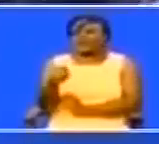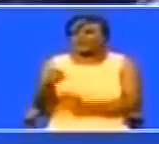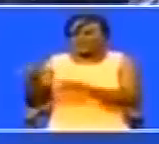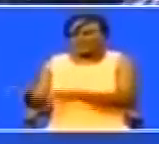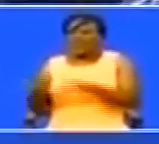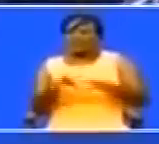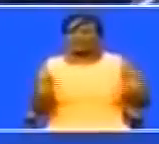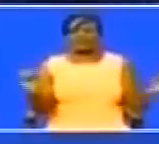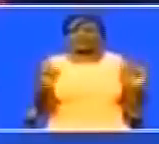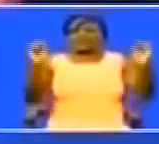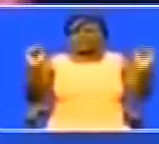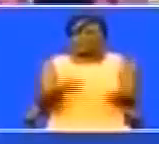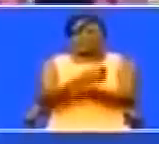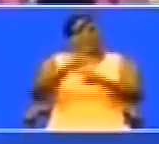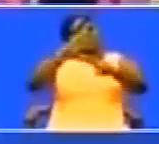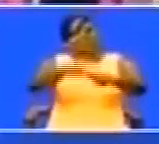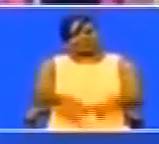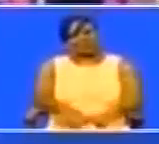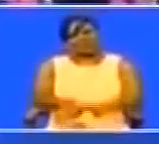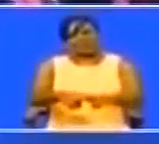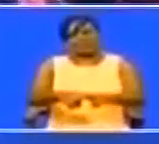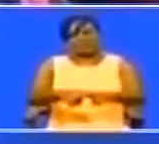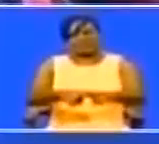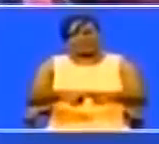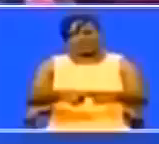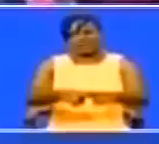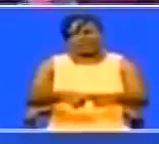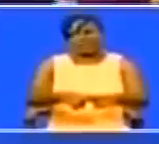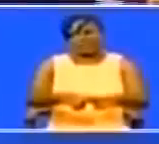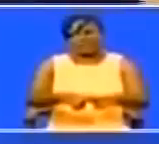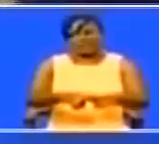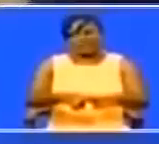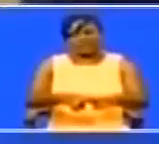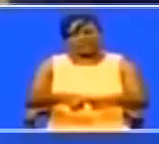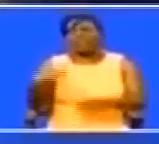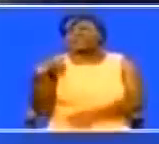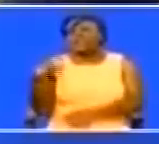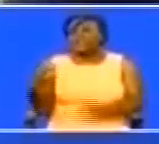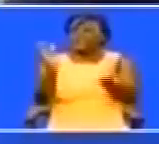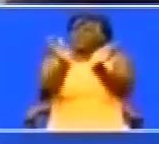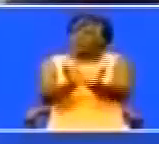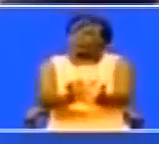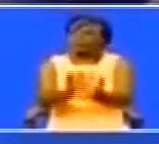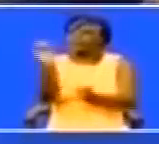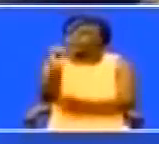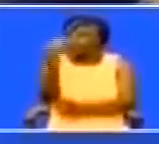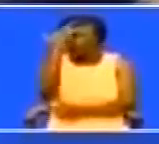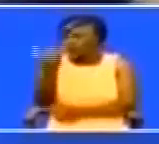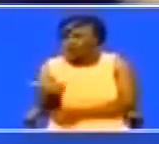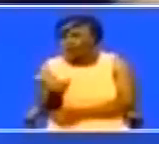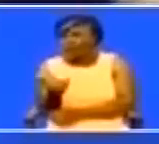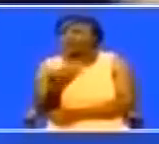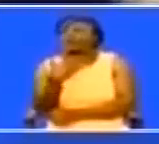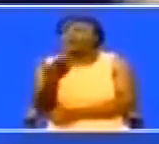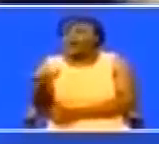haswa. Huwezi keti, mbona waganga wajigangi? Si wajigangi hao mwanzo wa matajiri, waje watugange sisi. Kwa hivyo watu